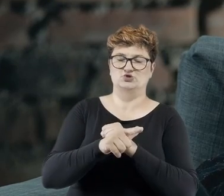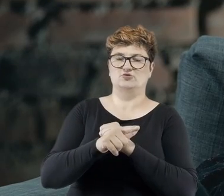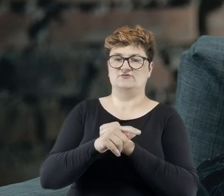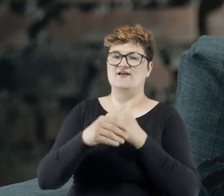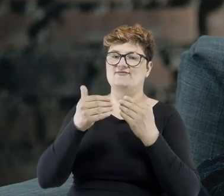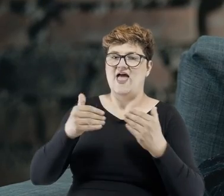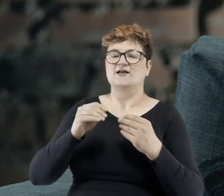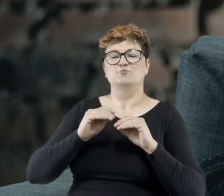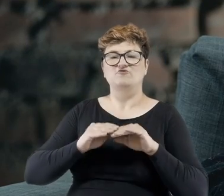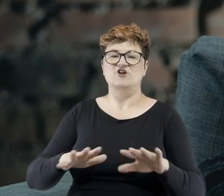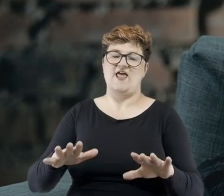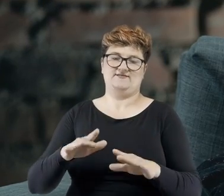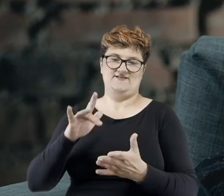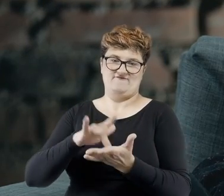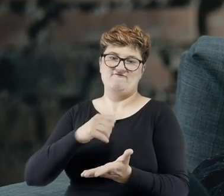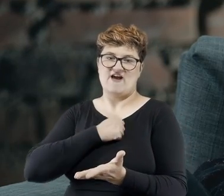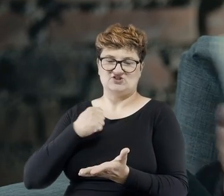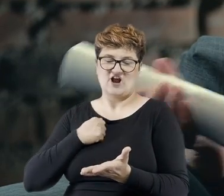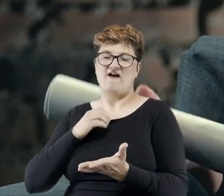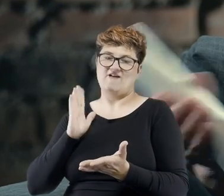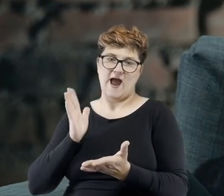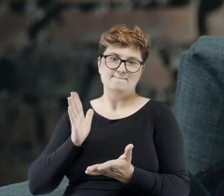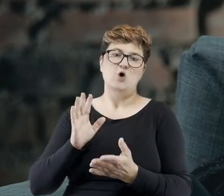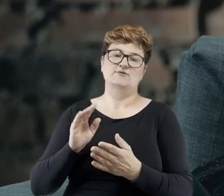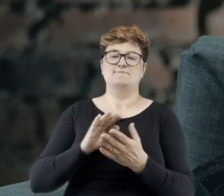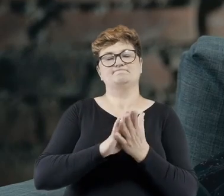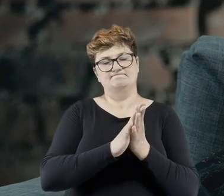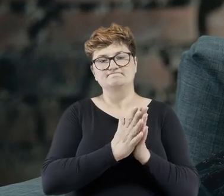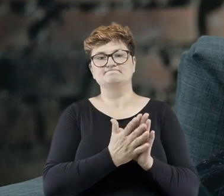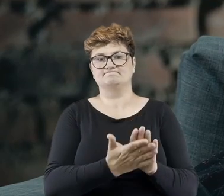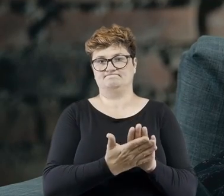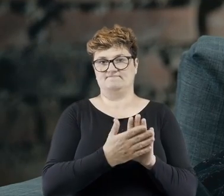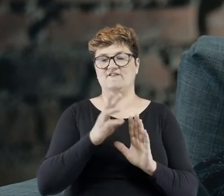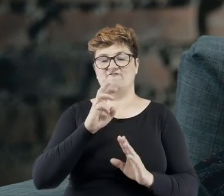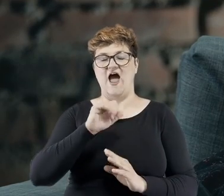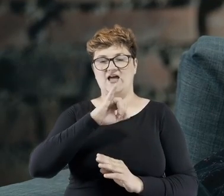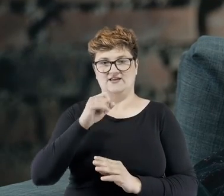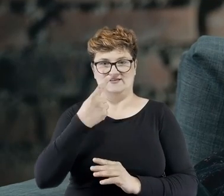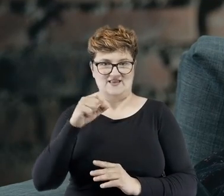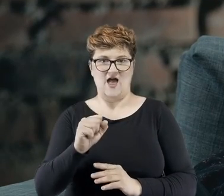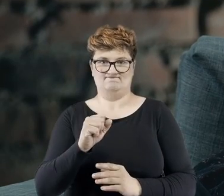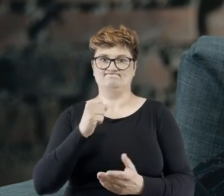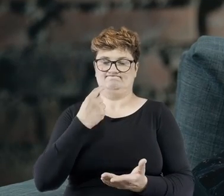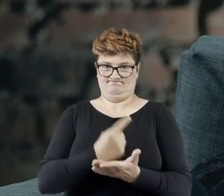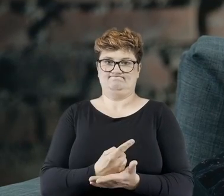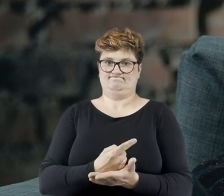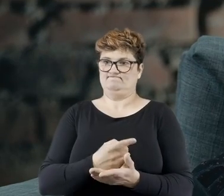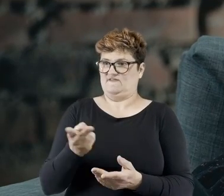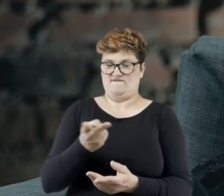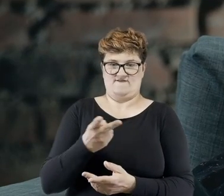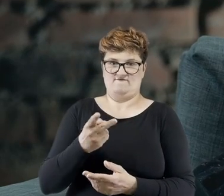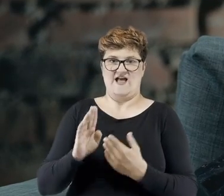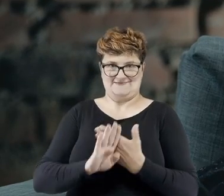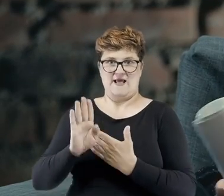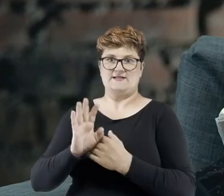Teatrze Powszechnym, najpierw w Warszawie, a potem ta ekranizacja Wajdy była, to były udane spektakle,